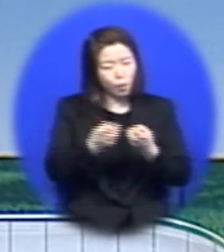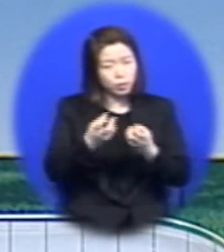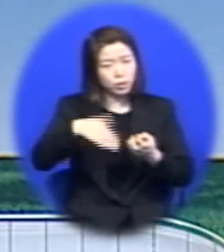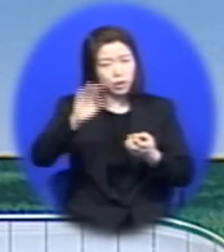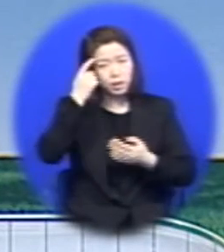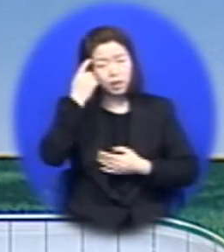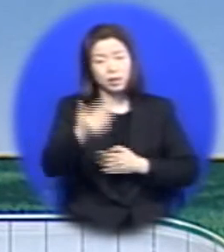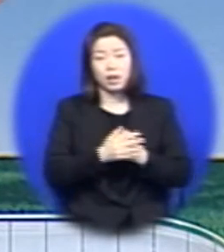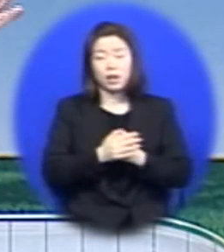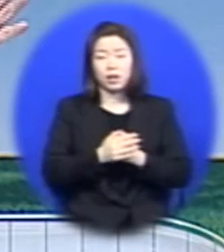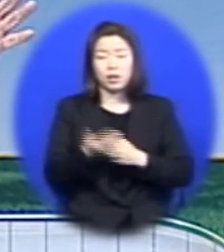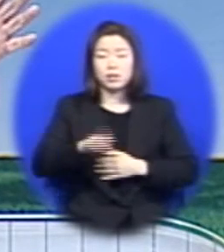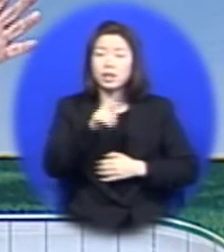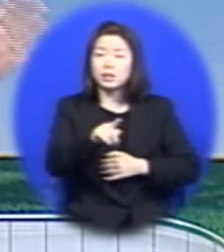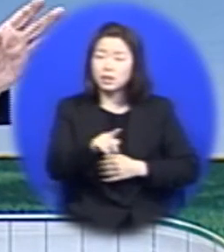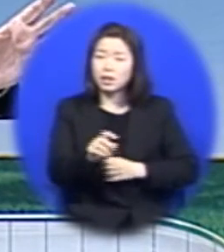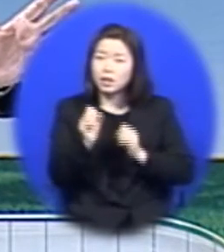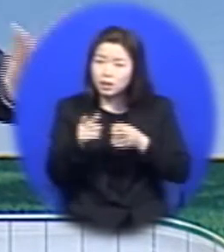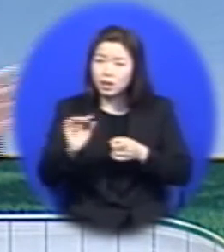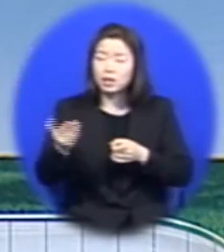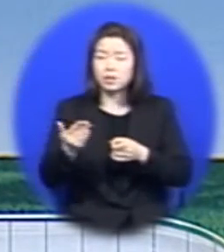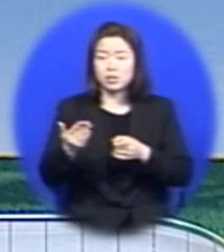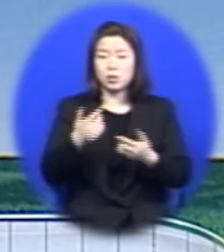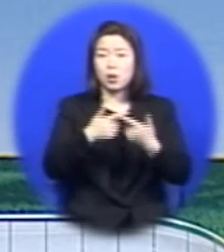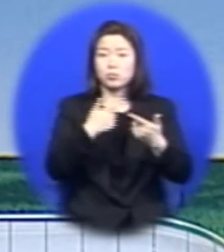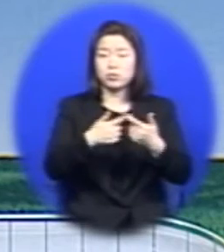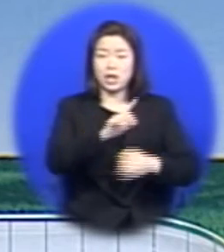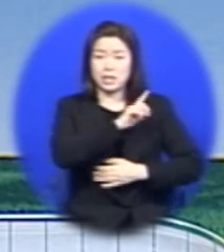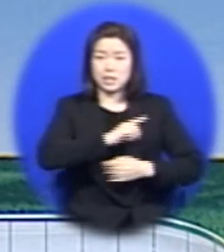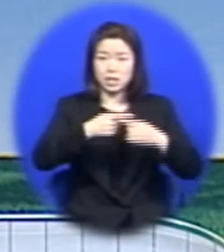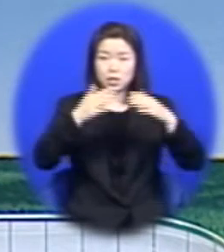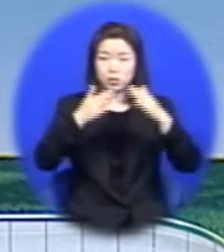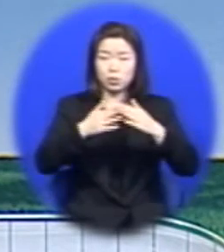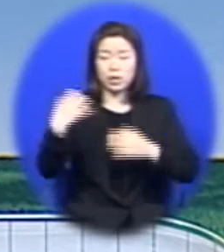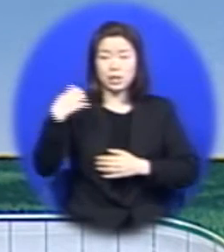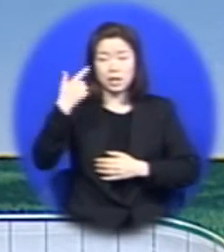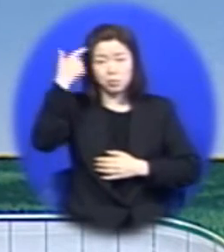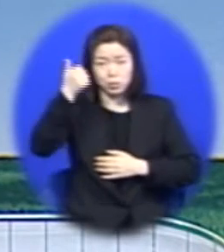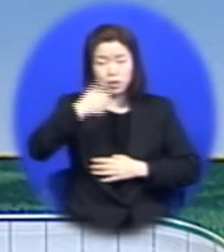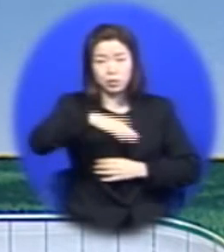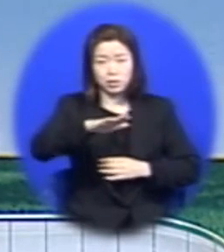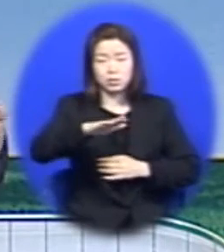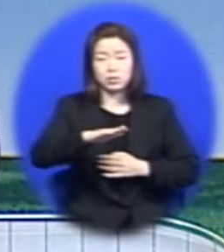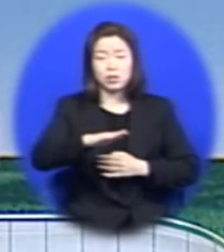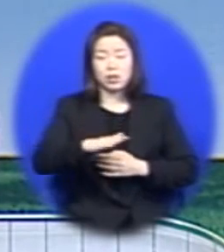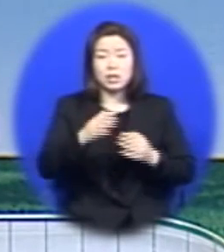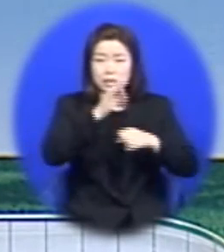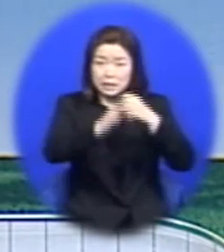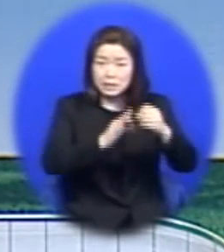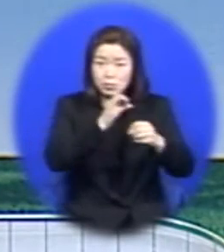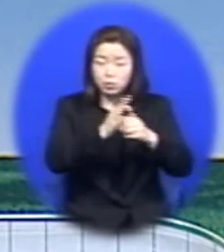그게 계기가 되어서 부산제일교회 담임 목사로 부임해 갔습니다. 가서 10년 동안 목회를